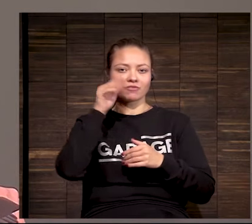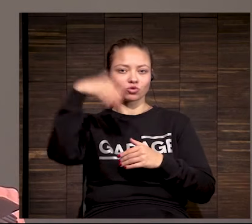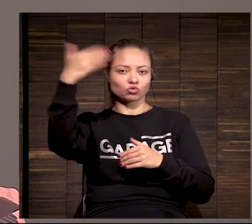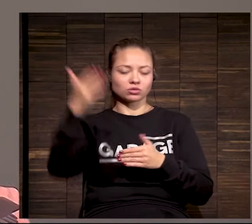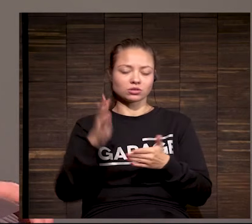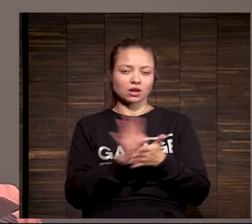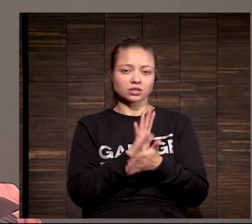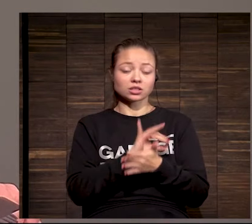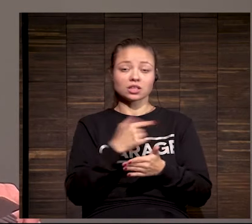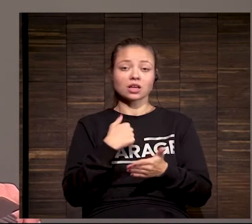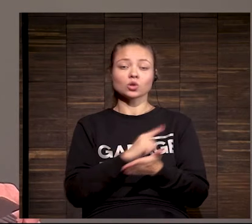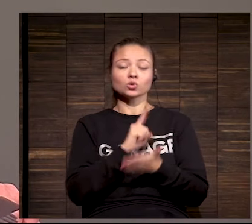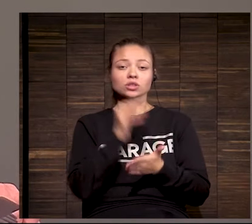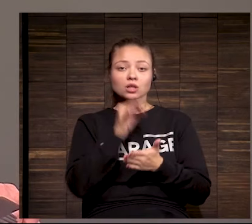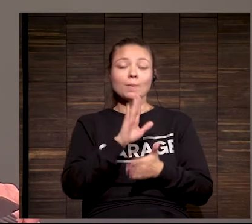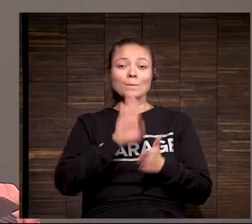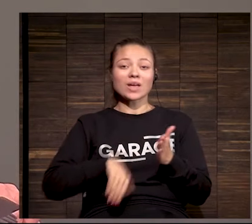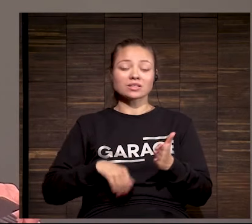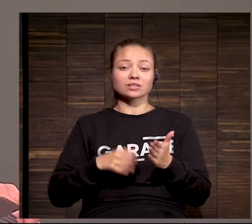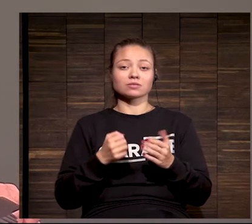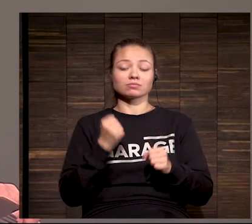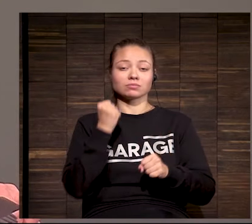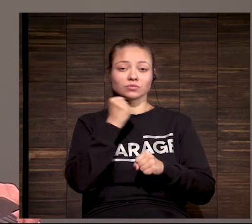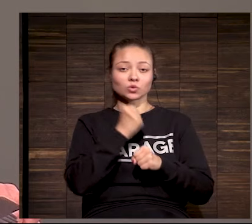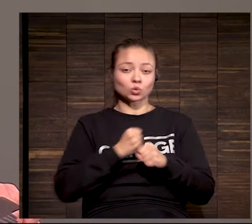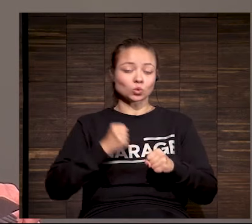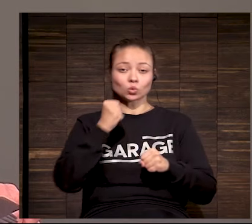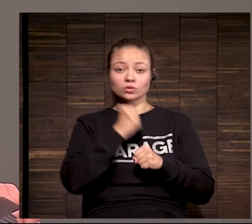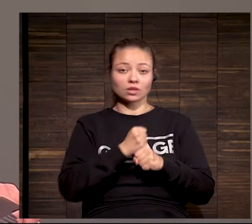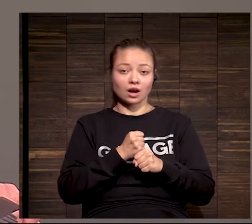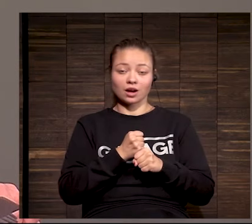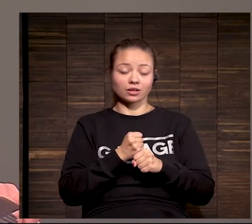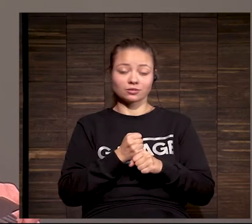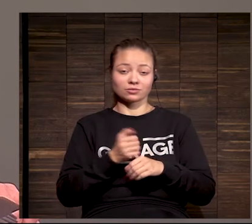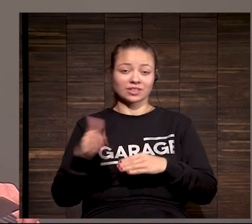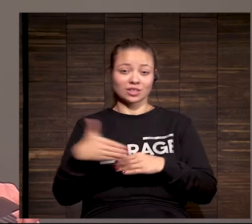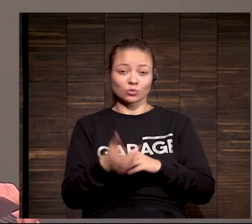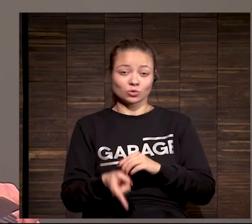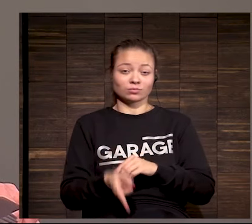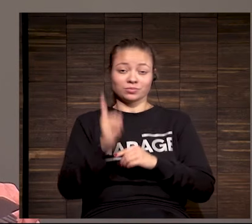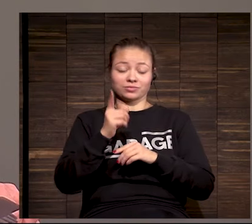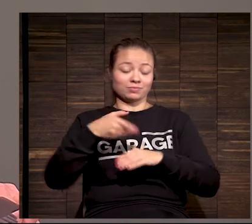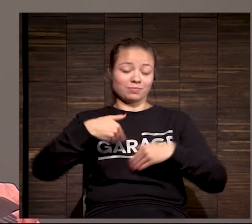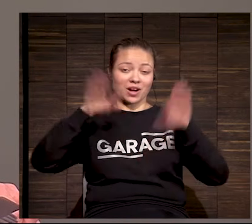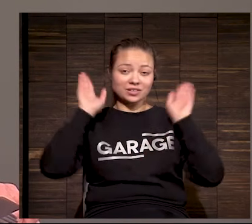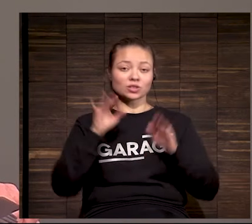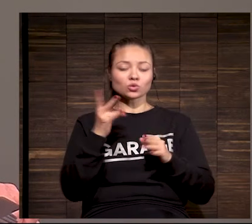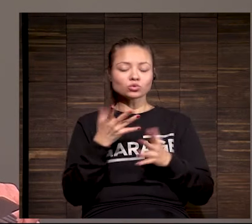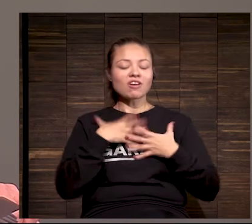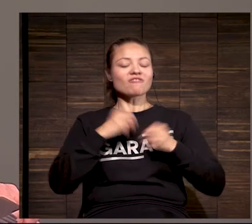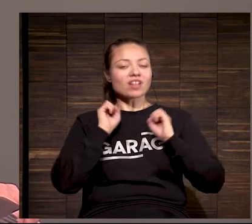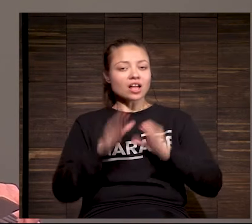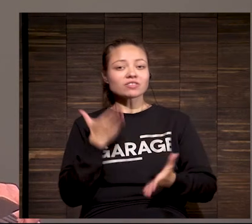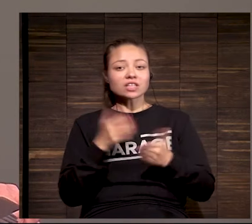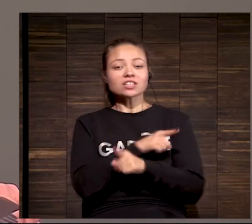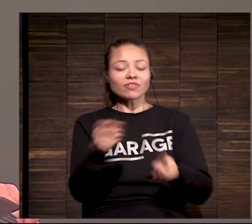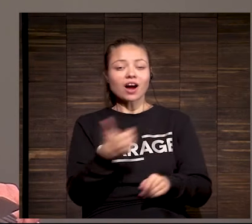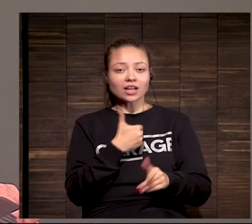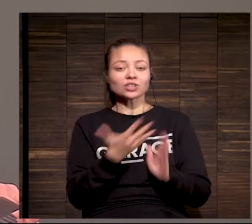я должен вам сказать что без труда не вытащишь и рыбку из пруда то есть нужно вкладываться если вы хотите получить